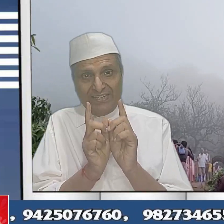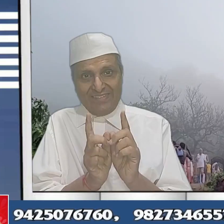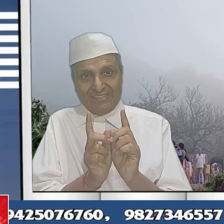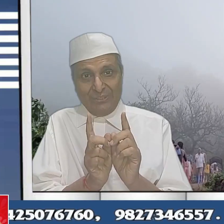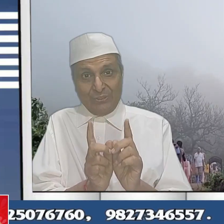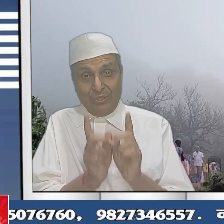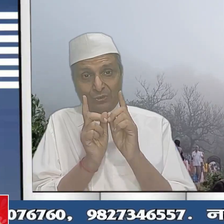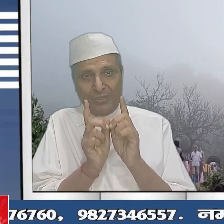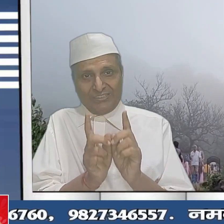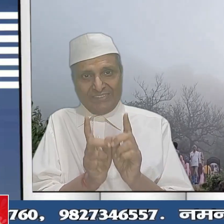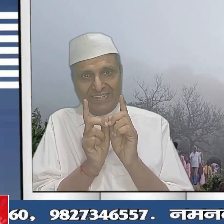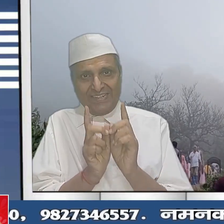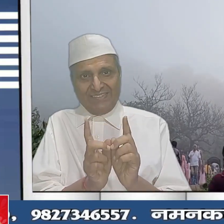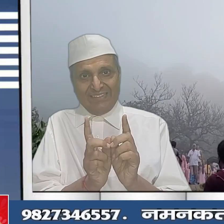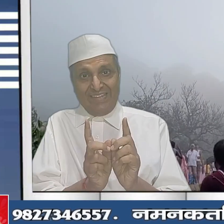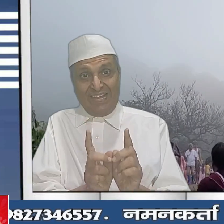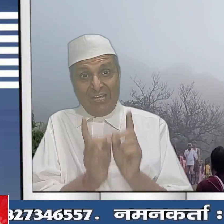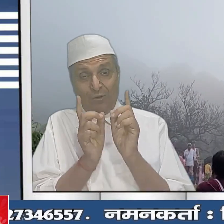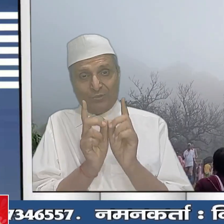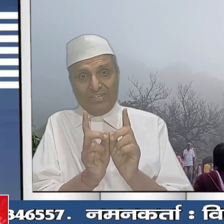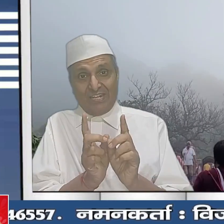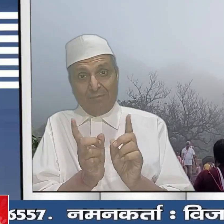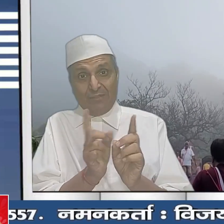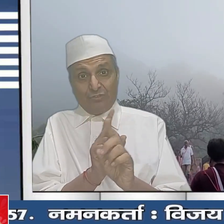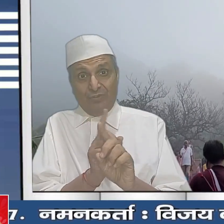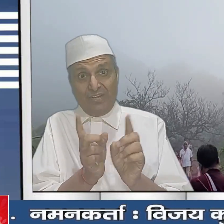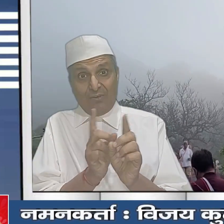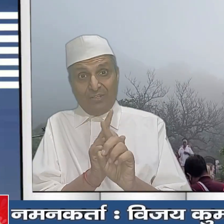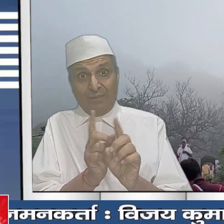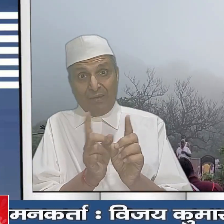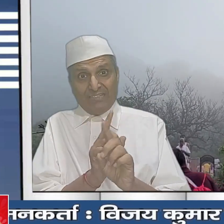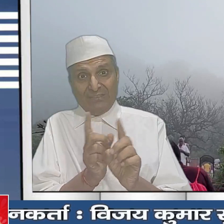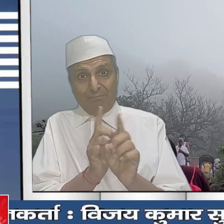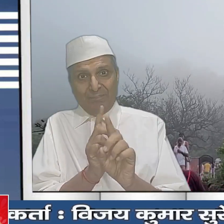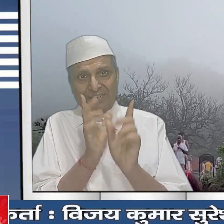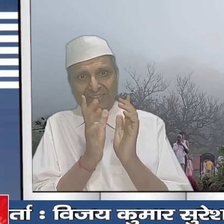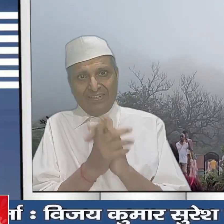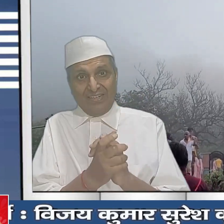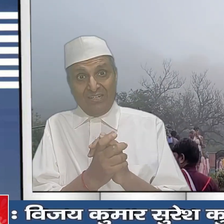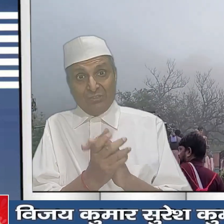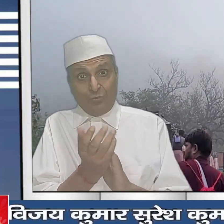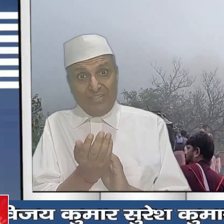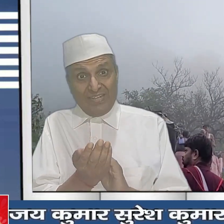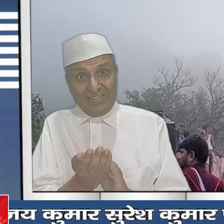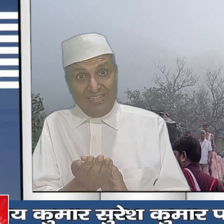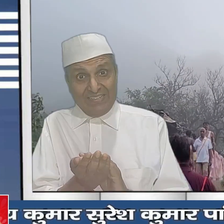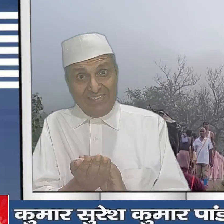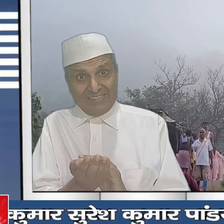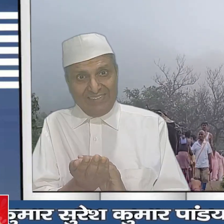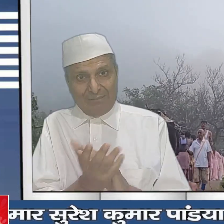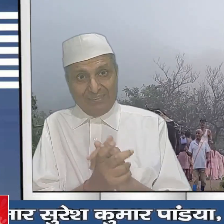सुरक्षा रखना चाहते हो, सुरक्षित रखना चाहते हैं, उसके लिए कभी भी सुविधाओं की बात मत करिएगा। सुविधाएं